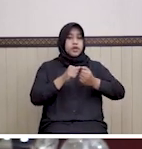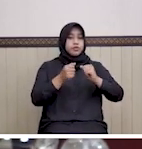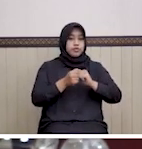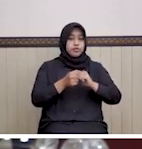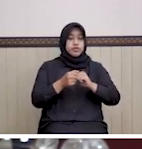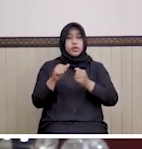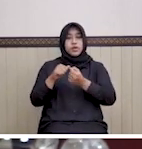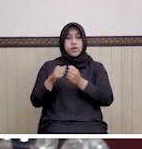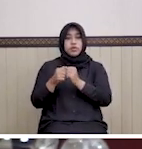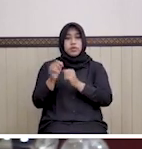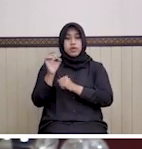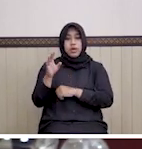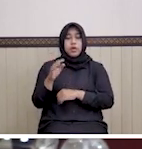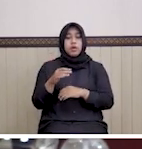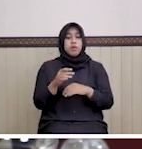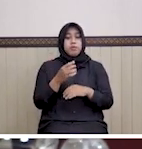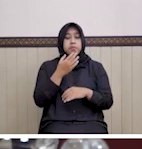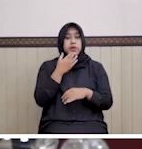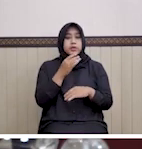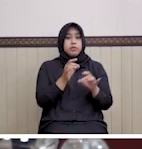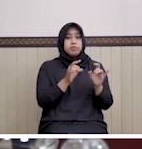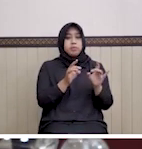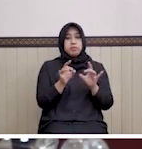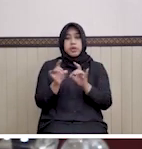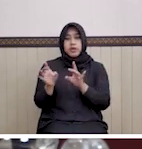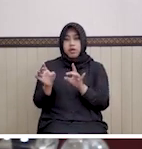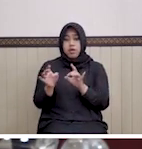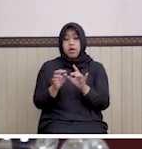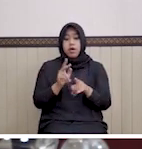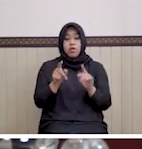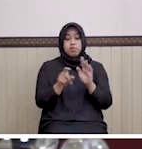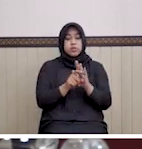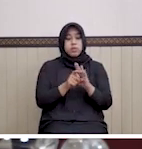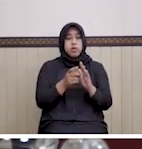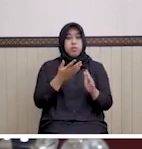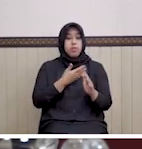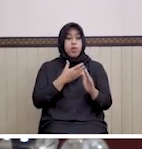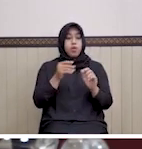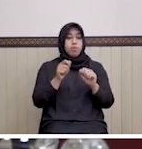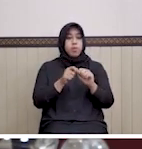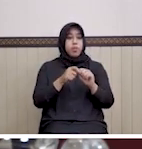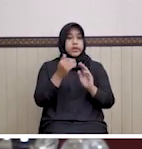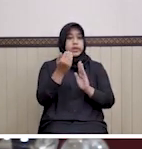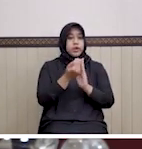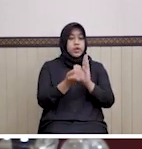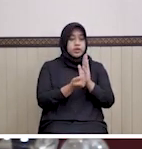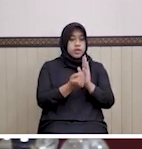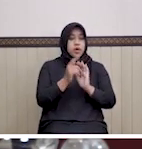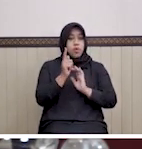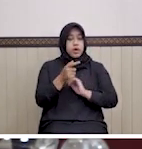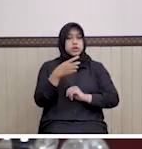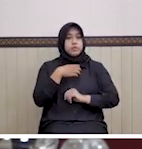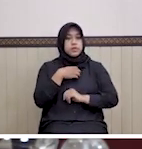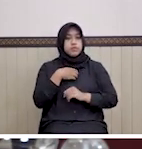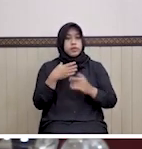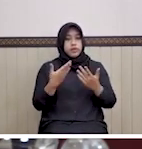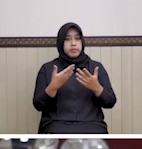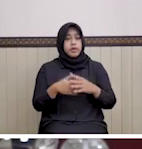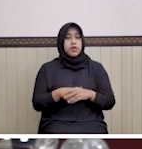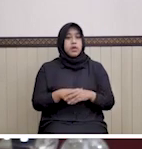yang kasus yang lain itu akan berbeda Jadi kalau misalnya mau menyusun regulasi tentu regulasinya yang bersifat